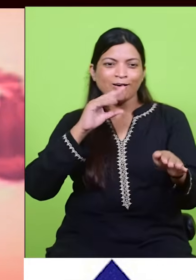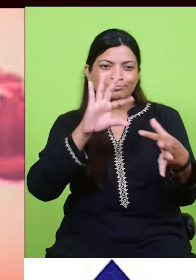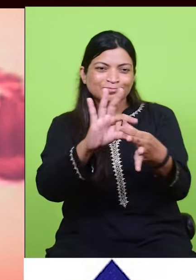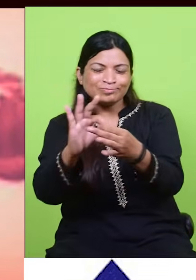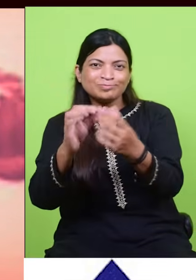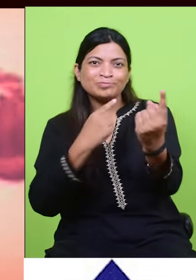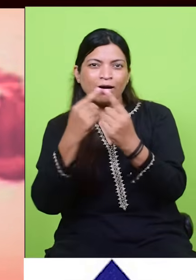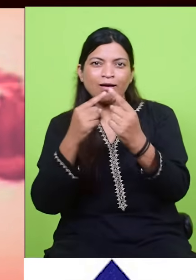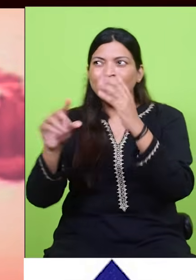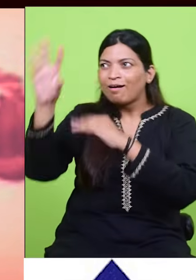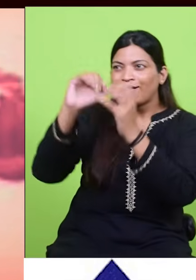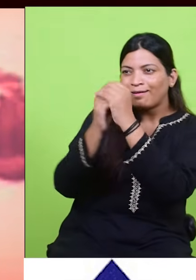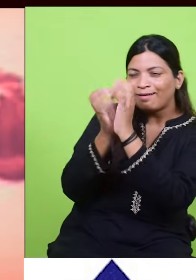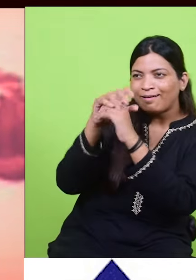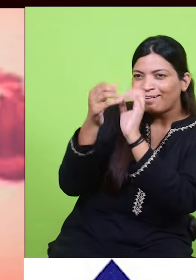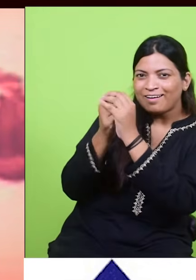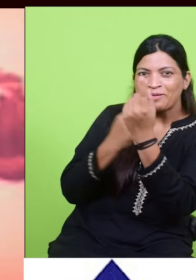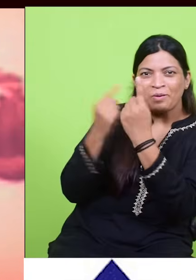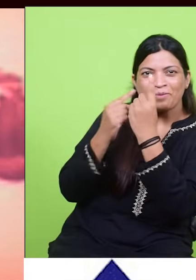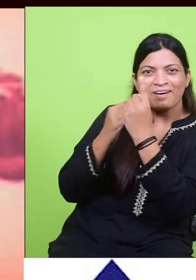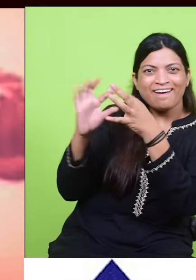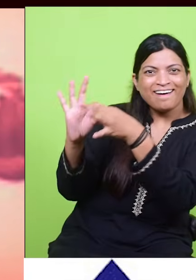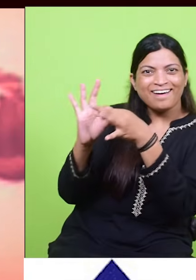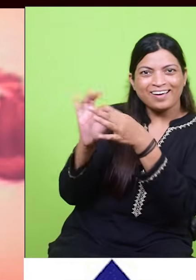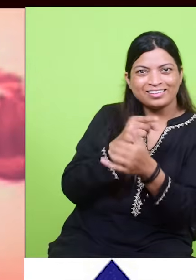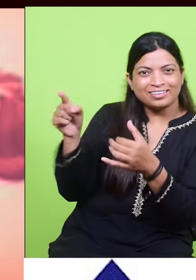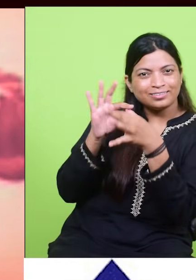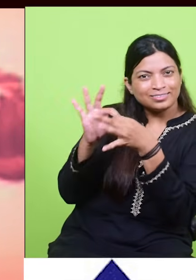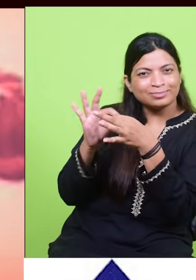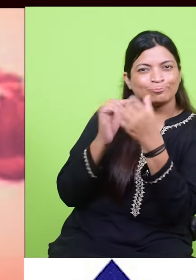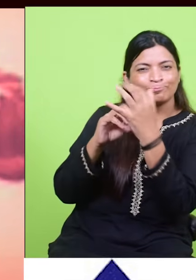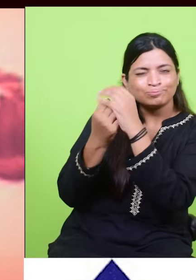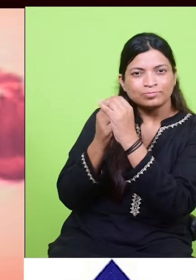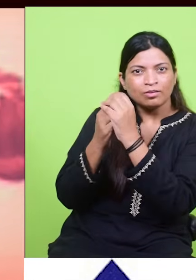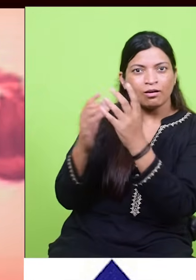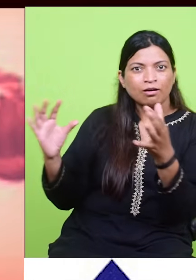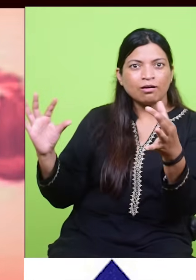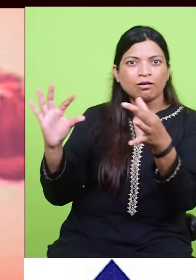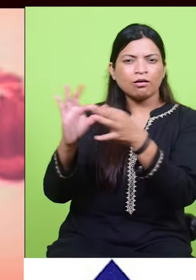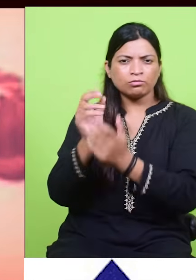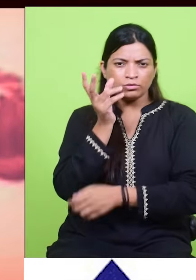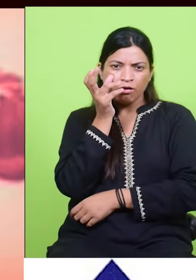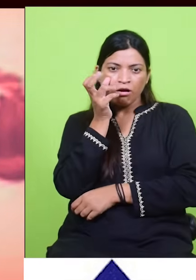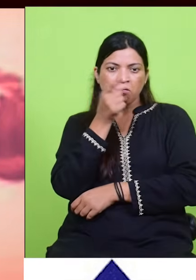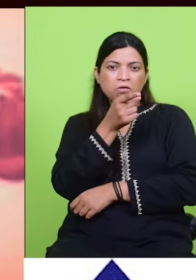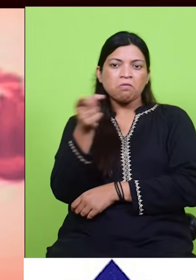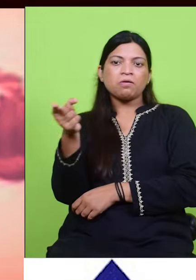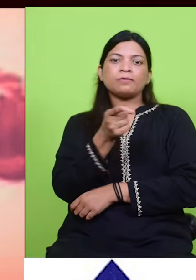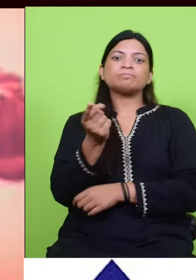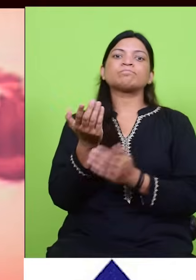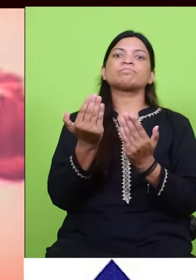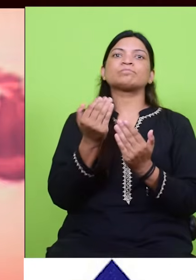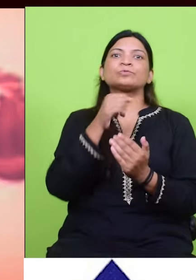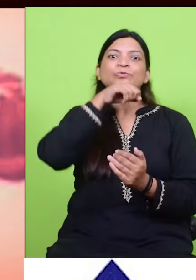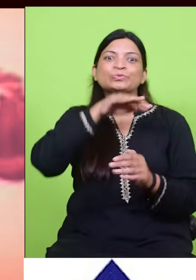क्यूरियस होते थे कि हम भी गुरदीप की भी इच्छा होती थी। तो वो एक है ना, एक छोटे क्लास के बच्चों से इसकी रेपो बन गई थी। तो हमको ऐसा एक स्पार्क जैसी आ गई कि